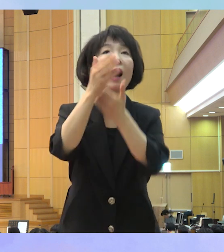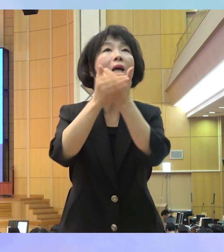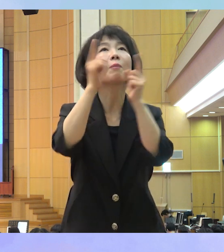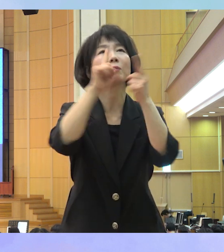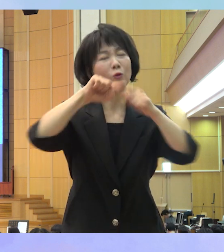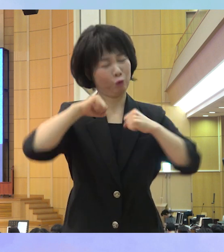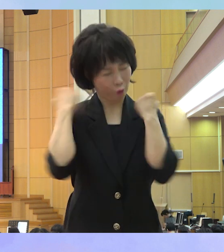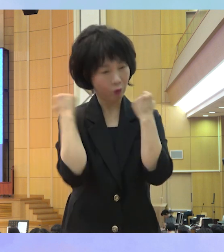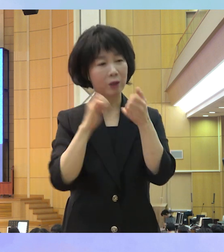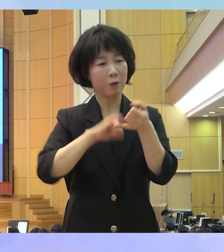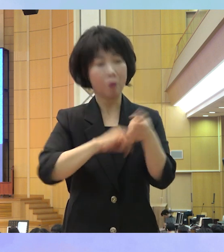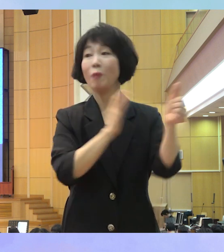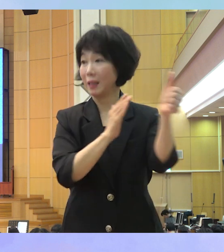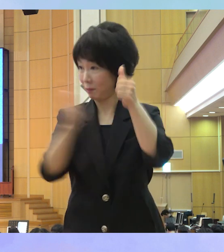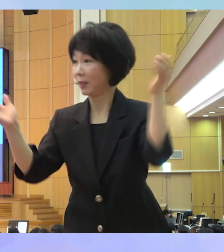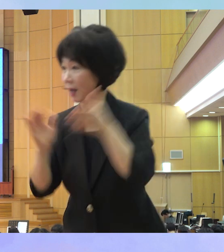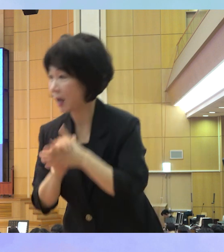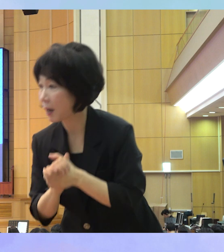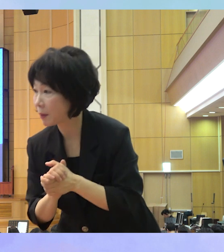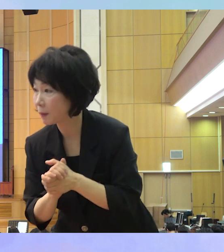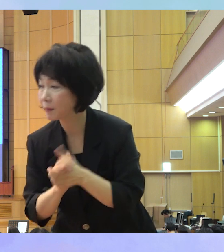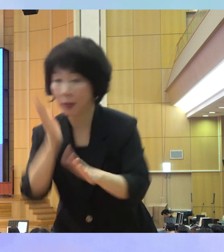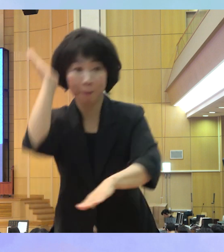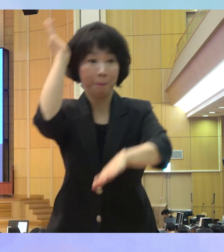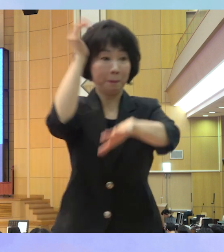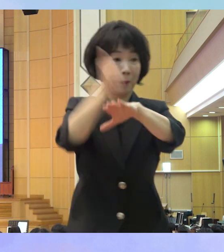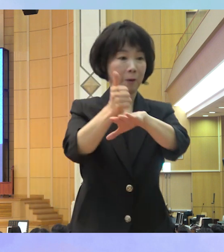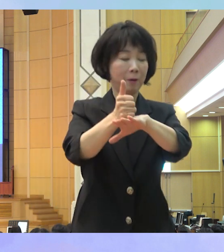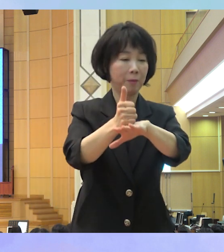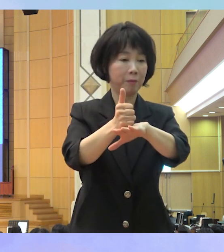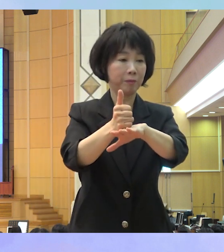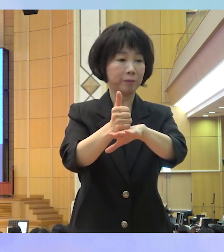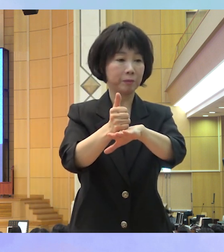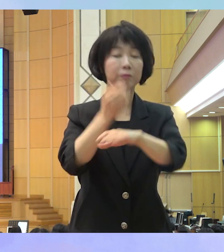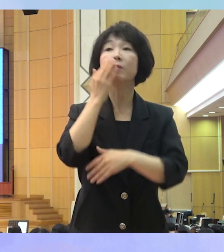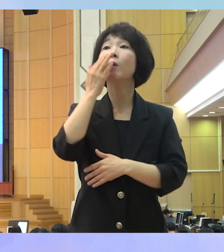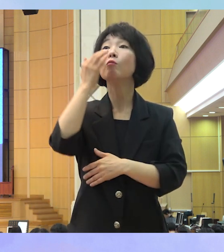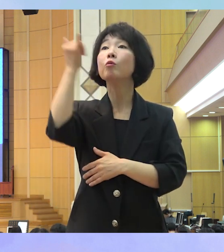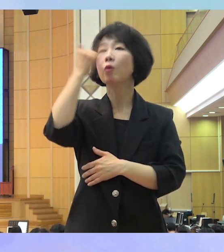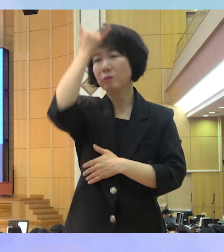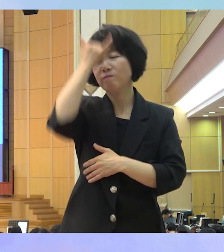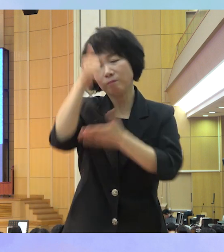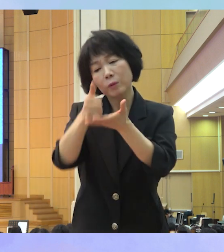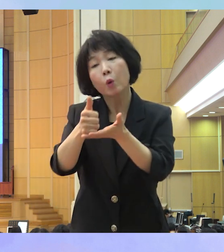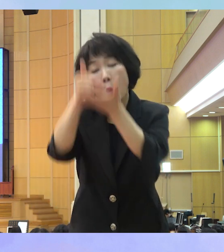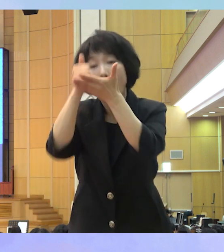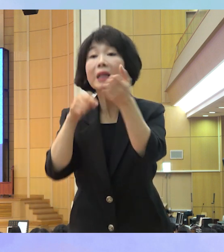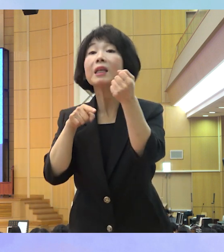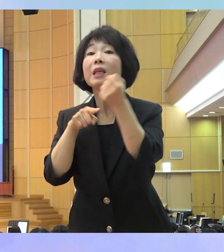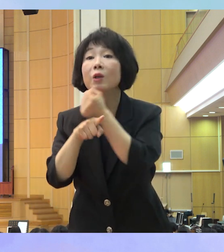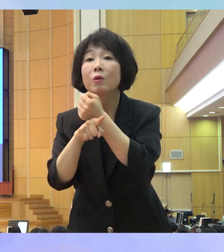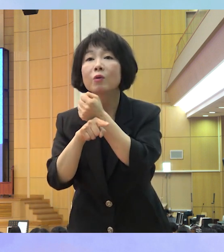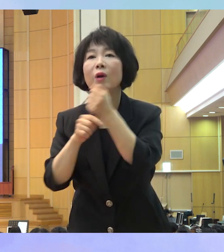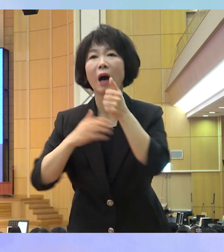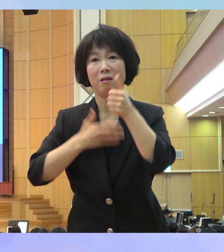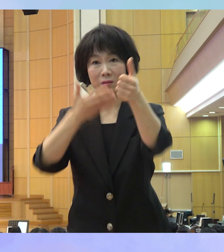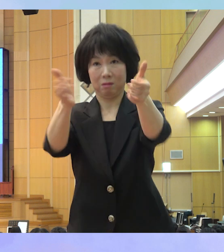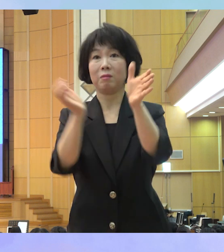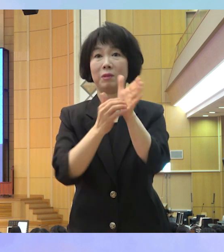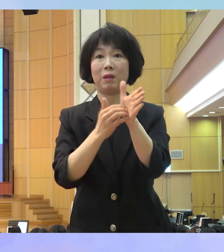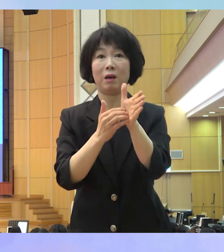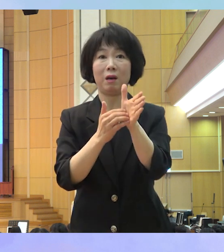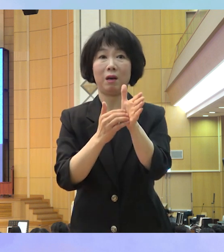순종하신 여러분 되시길 주님으로 부탁을 드리겠습니다. 자, 결론입니다. 부모님을 공경해야 되는 이유가 오늘 나왔어요. 왜